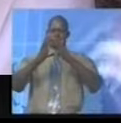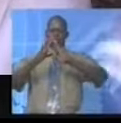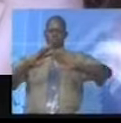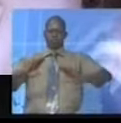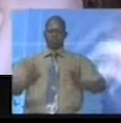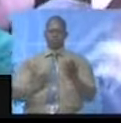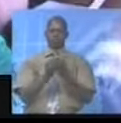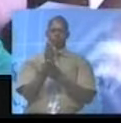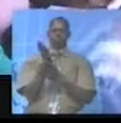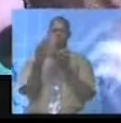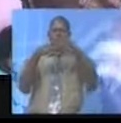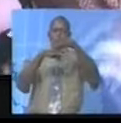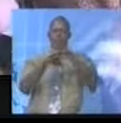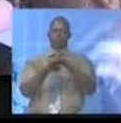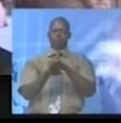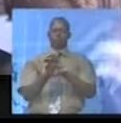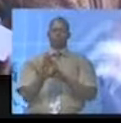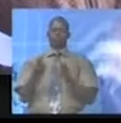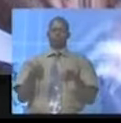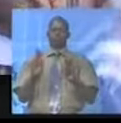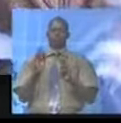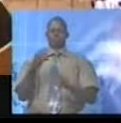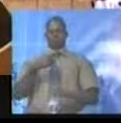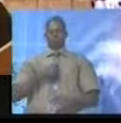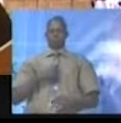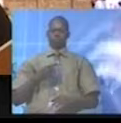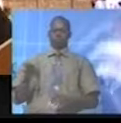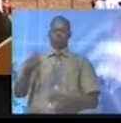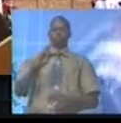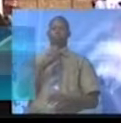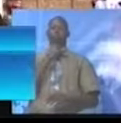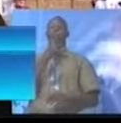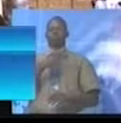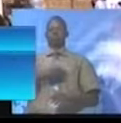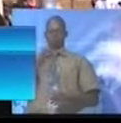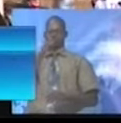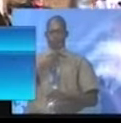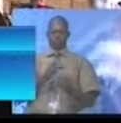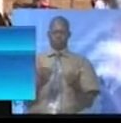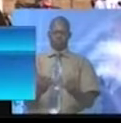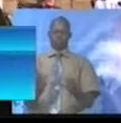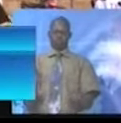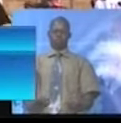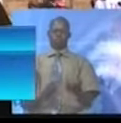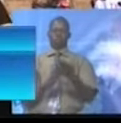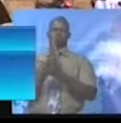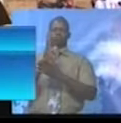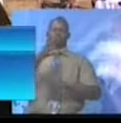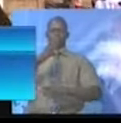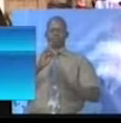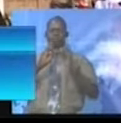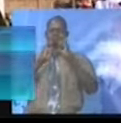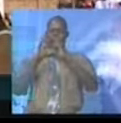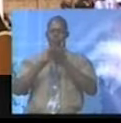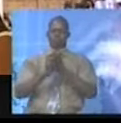et la promotion de l'intégration. Permettez-moi de vous traduire le souhait des femmes ici présentes à travers ma modeste voix